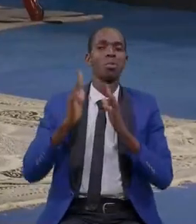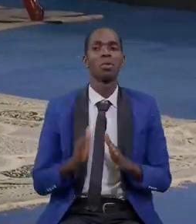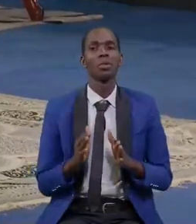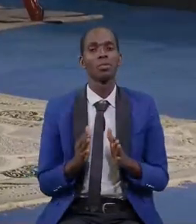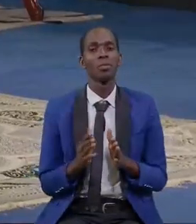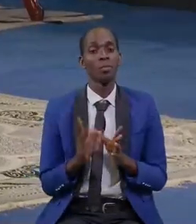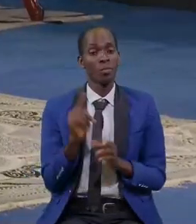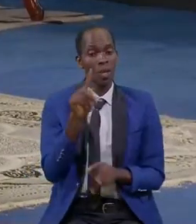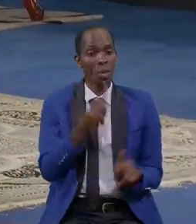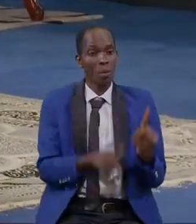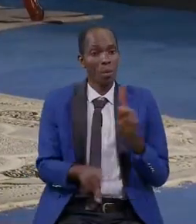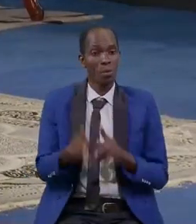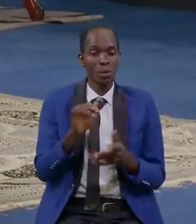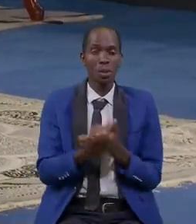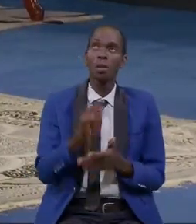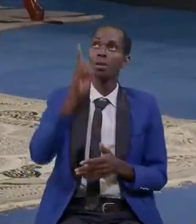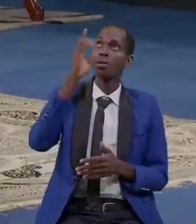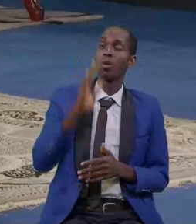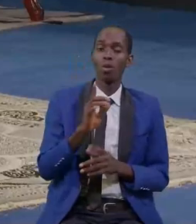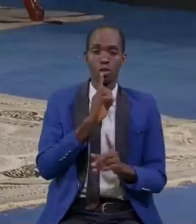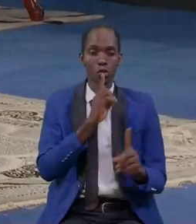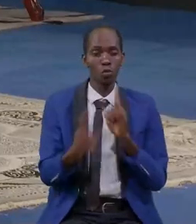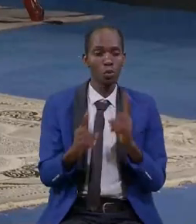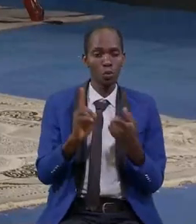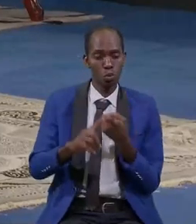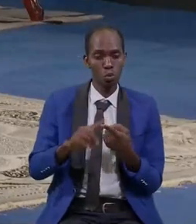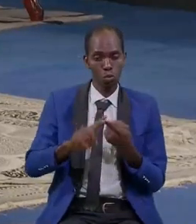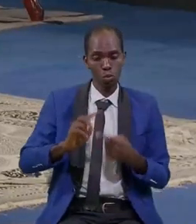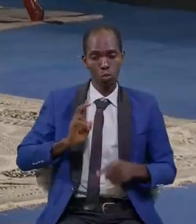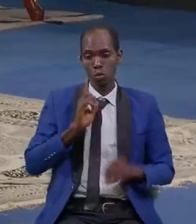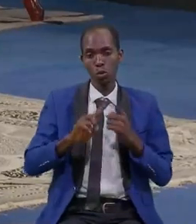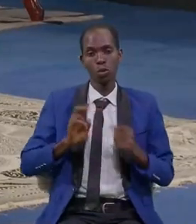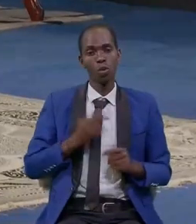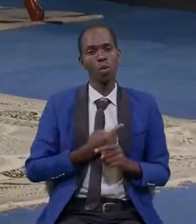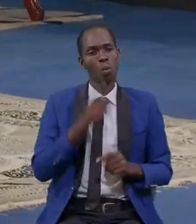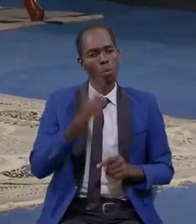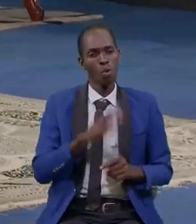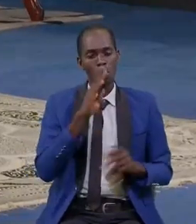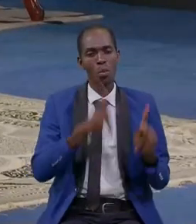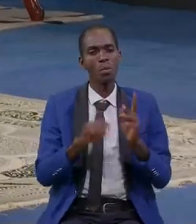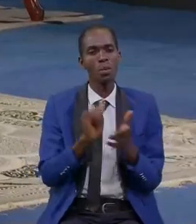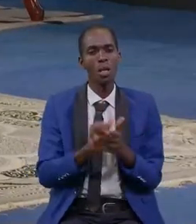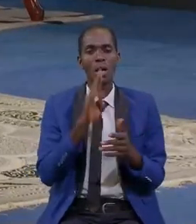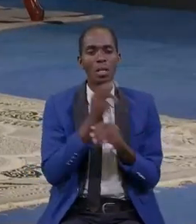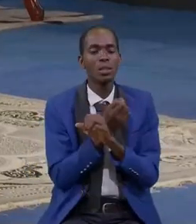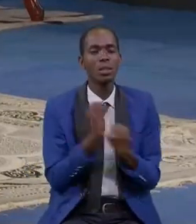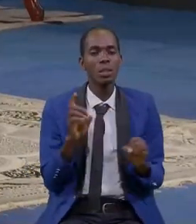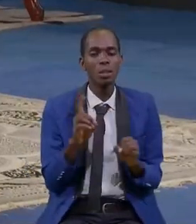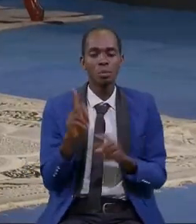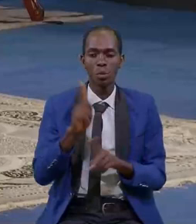ceux à qui Dieu parle sont ceux qui ont été sauvés, sont ceux qui ont été rendus